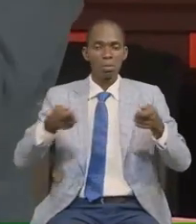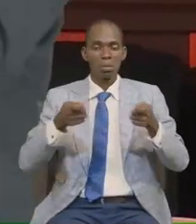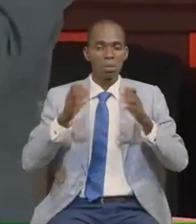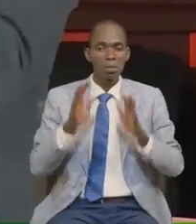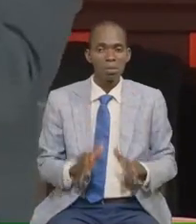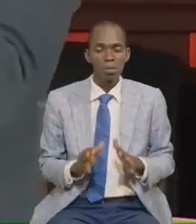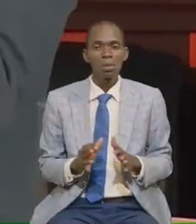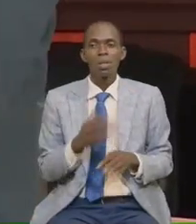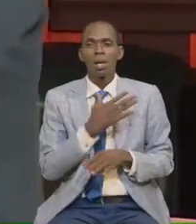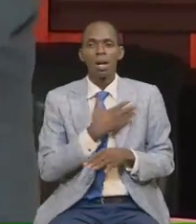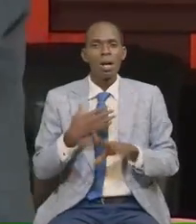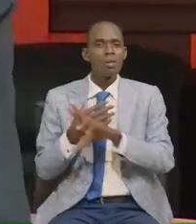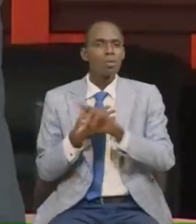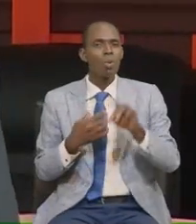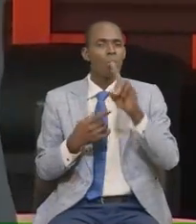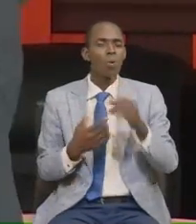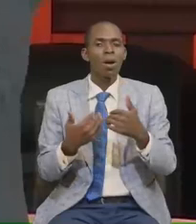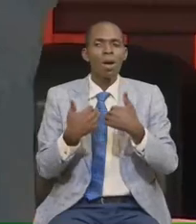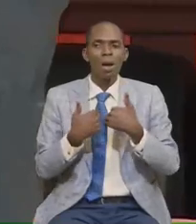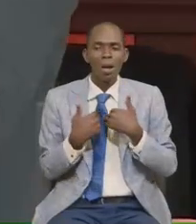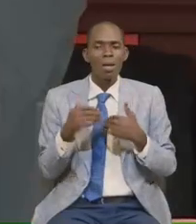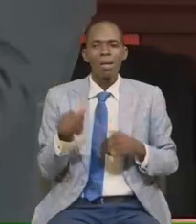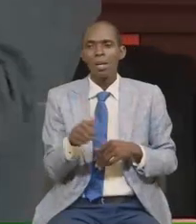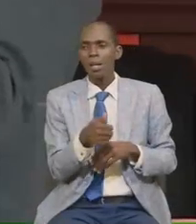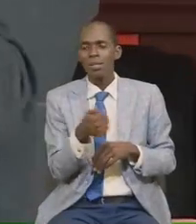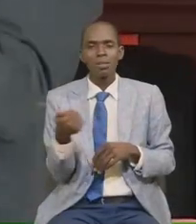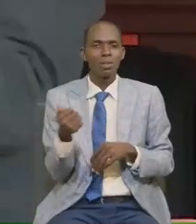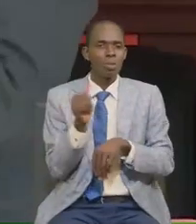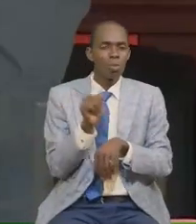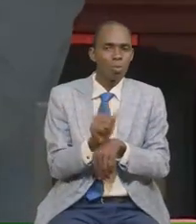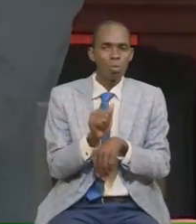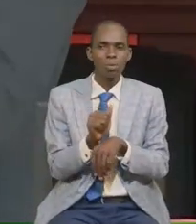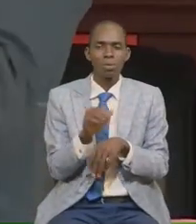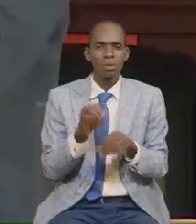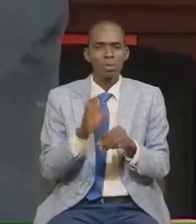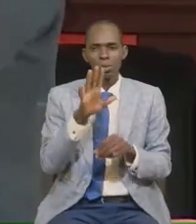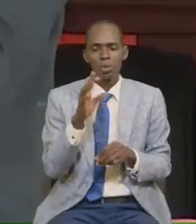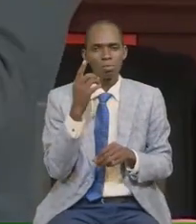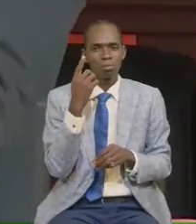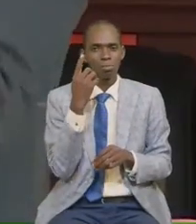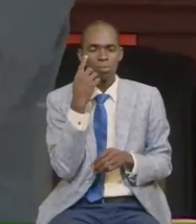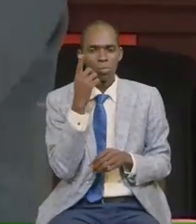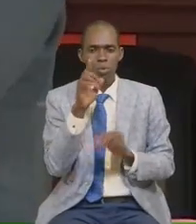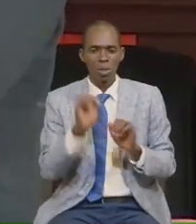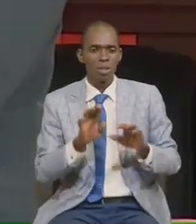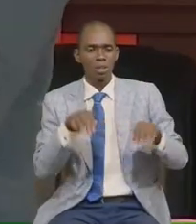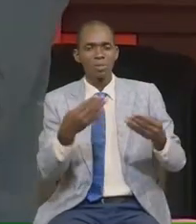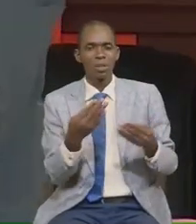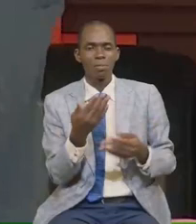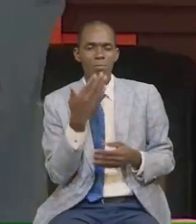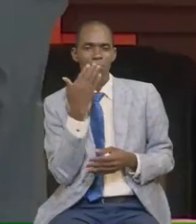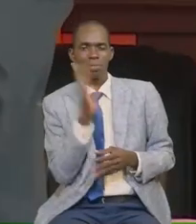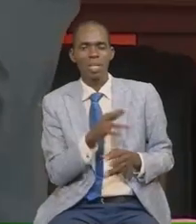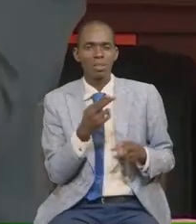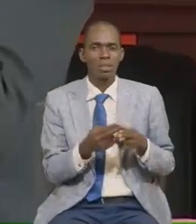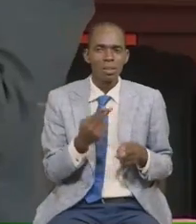et personne n'a aucune valeur à tes yeux, tu peux leur donner des noms, tu peux leur donner des surnoms même, et tu peux me